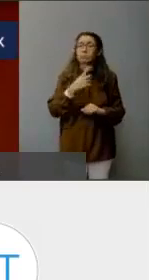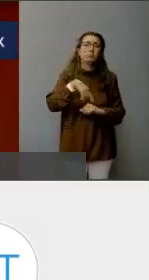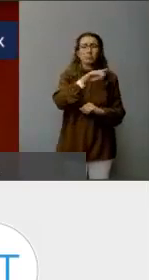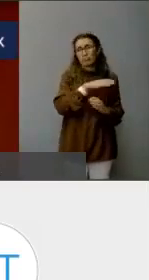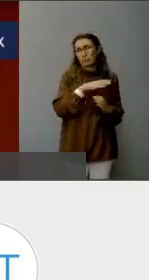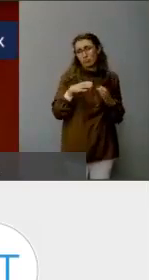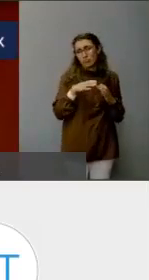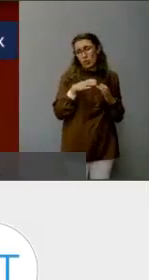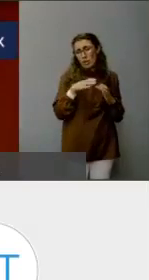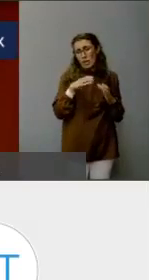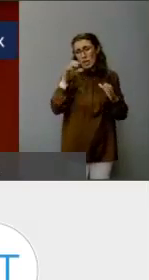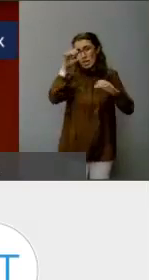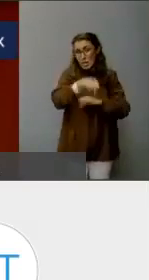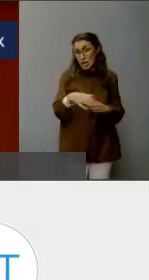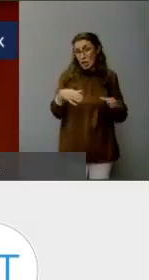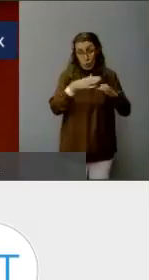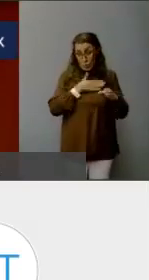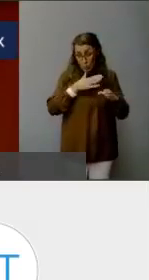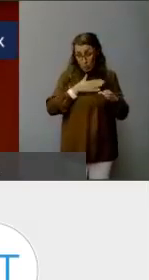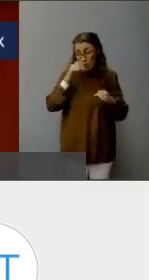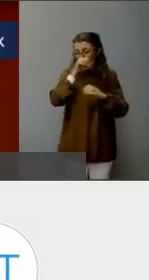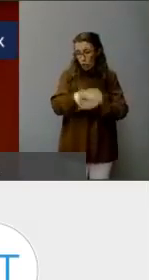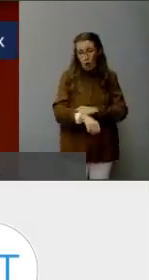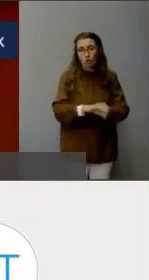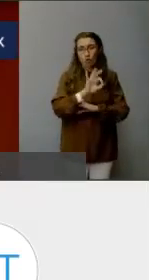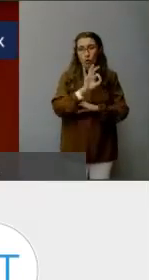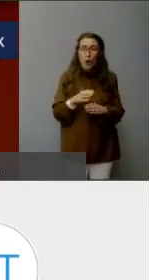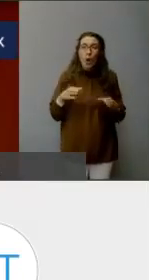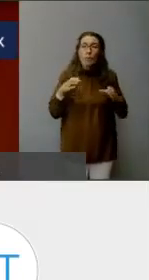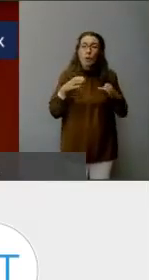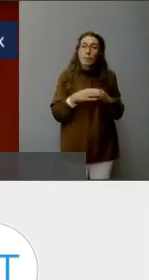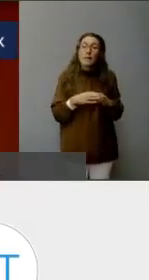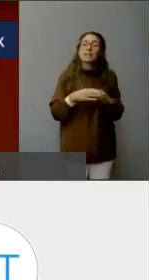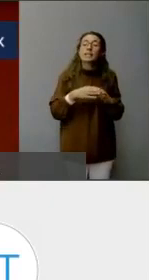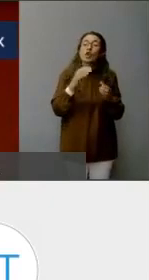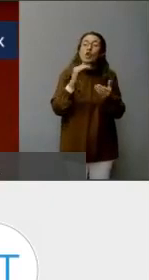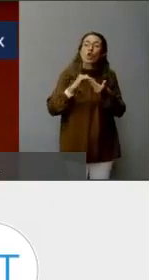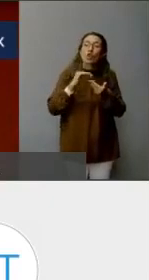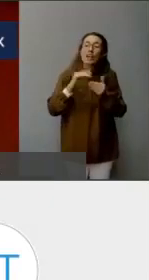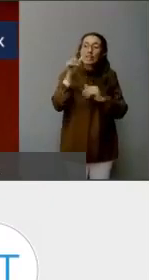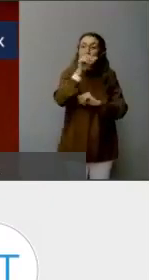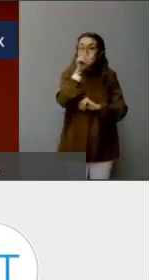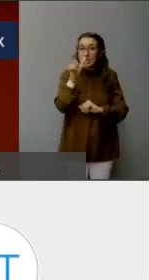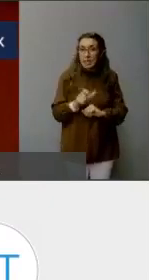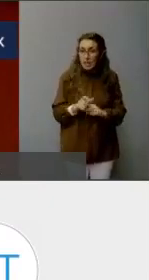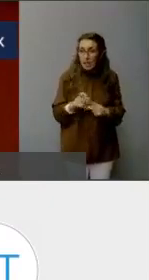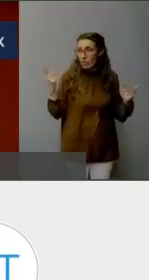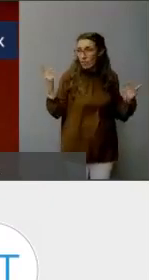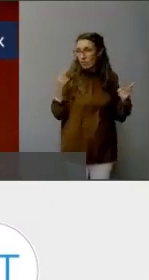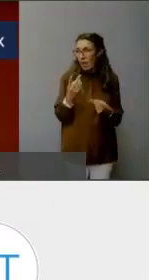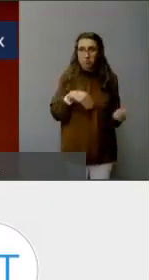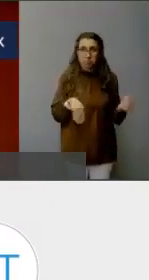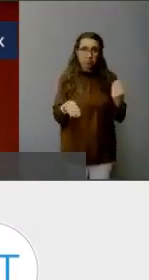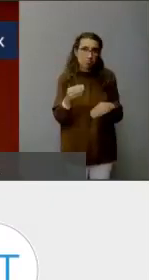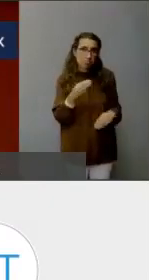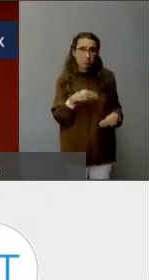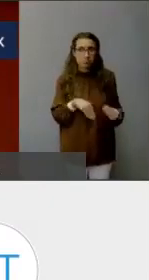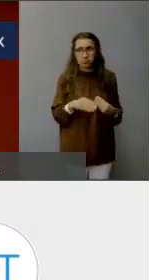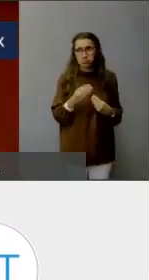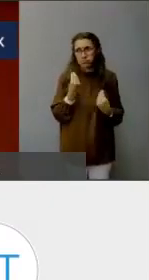incontri parla a nome del partito socialista italiano è una delibera o scena una vera speculazione è un'operazione di mero